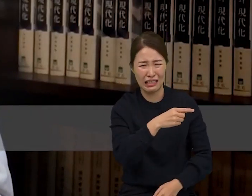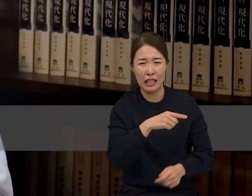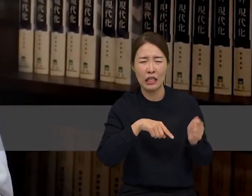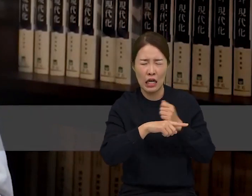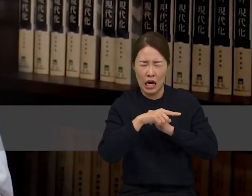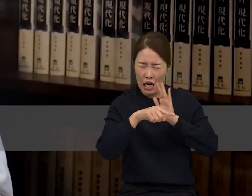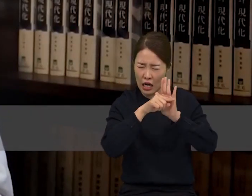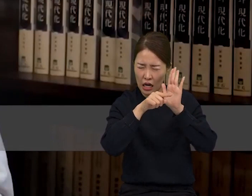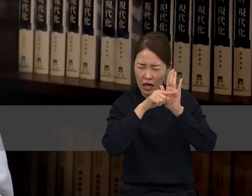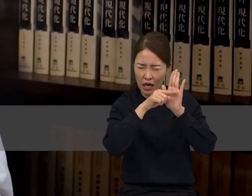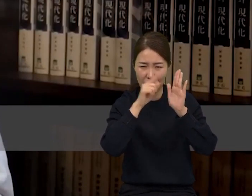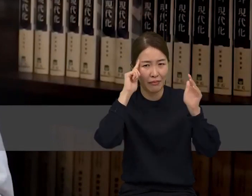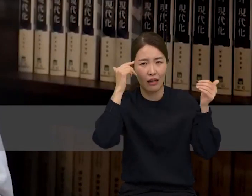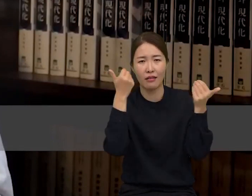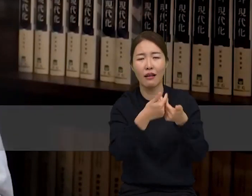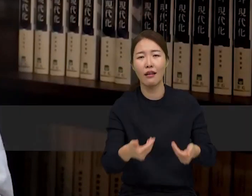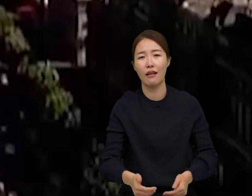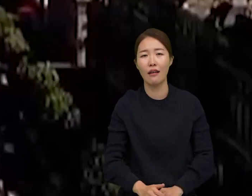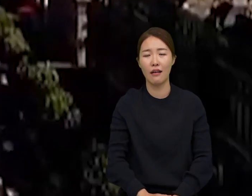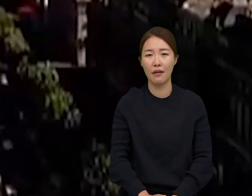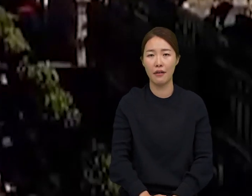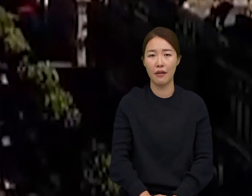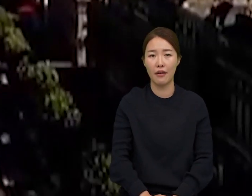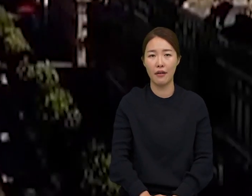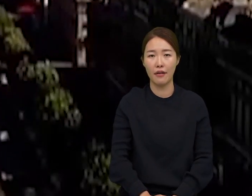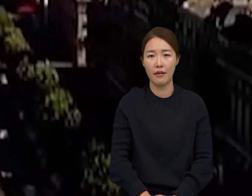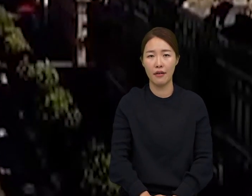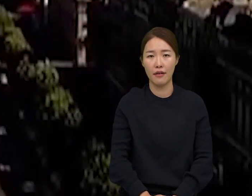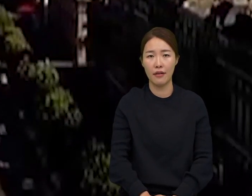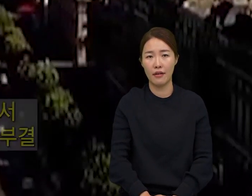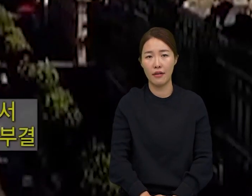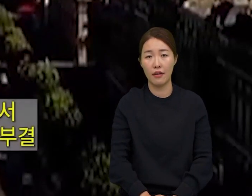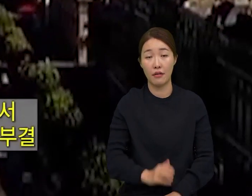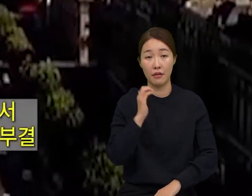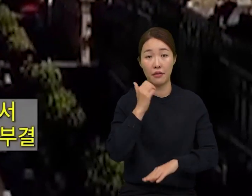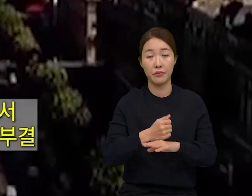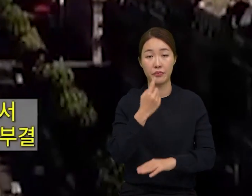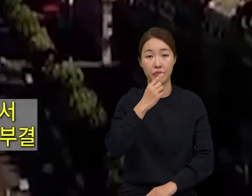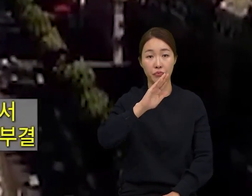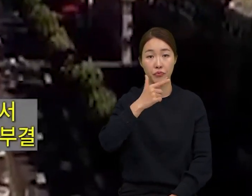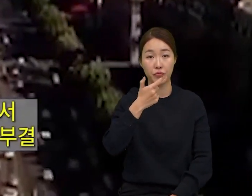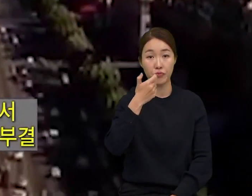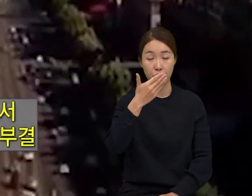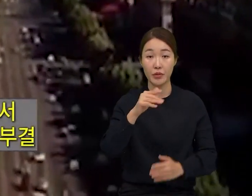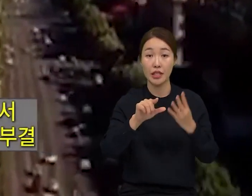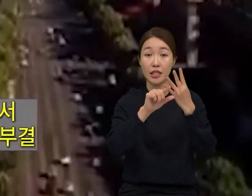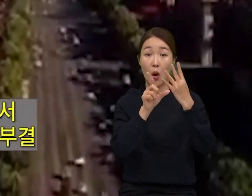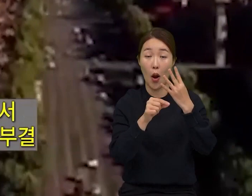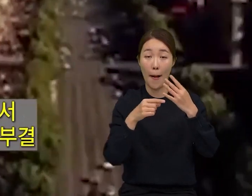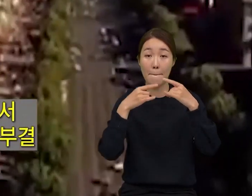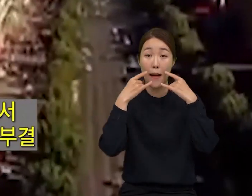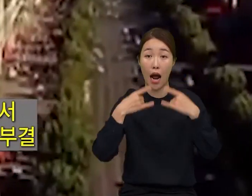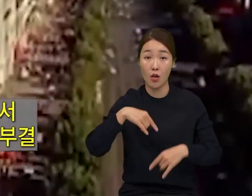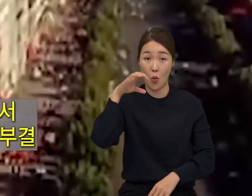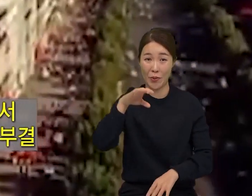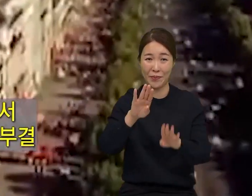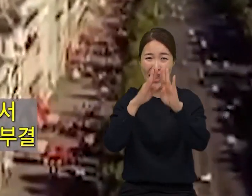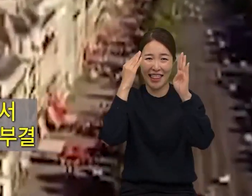코끼리 된다 해가지고 처음부터 반대한 겁니다. 결국 1969년 4월 파리에서